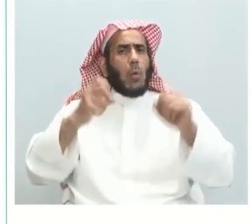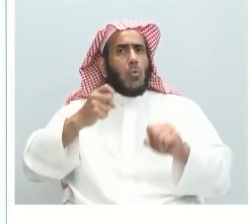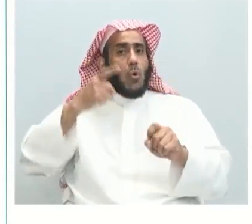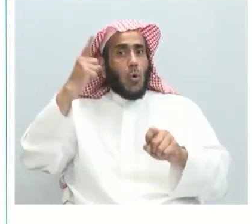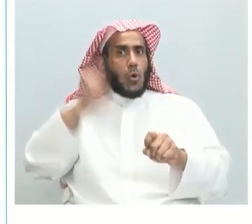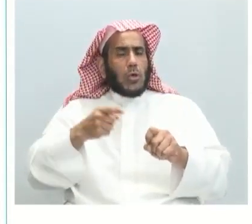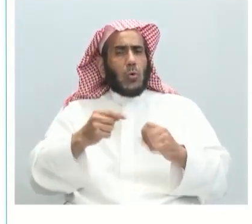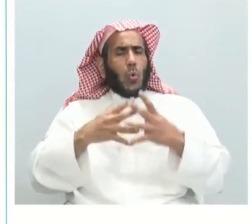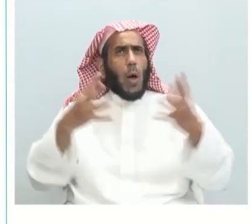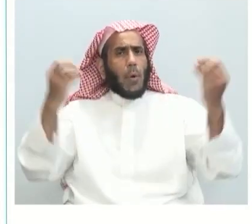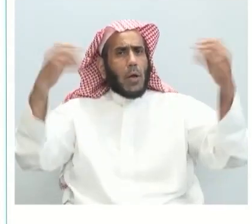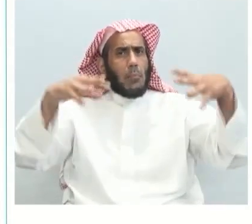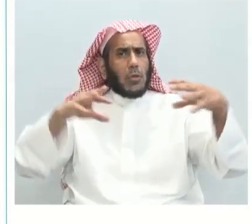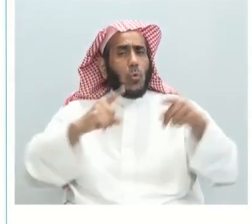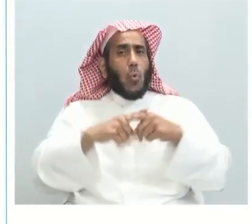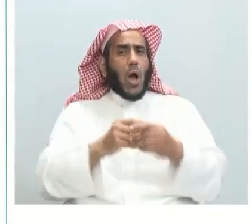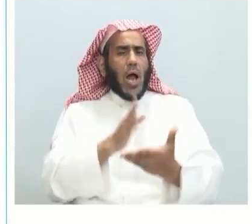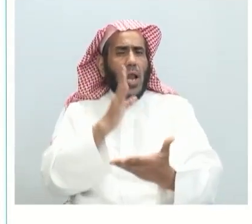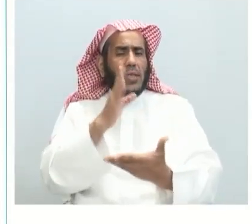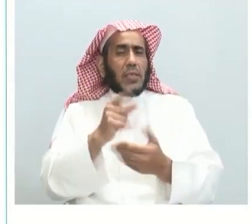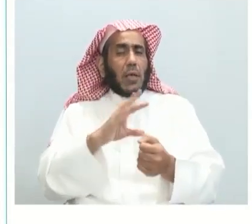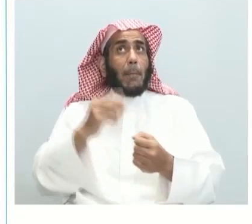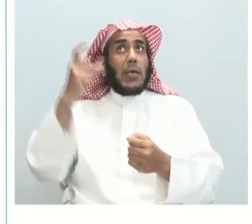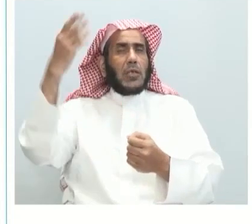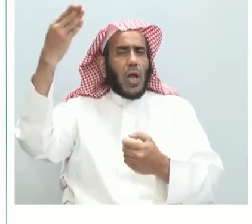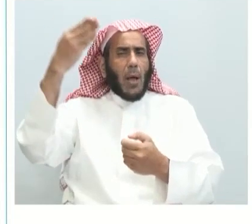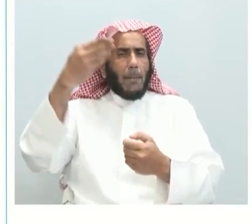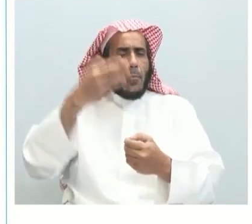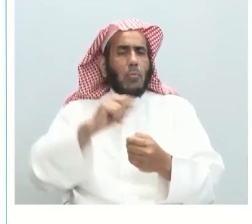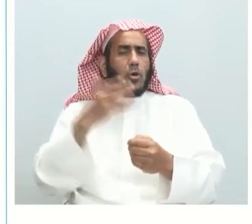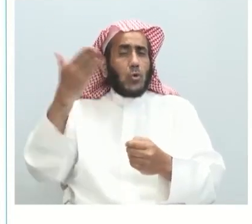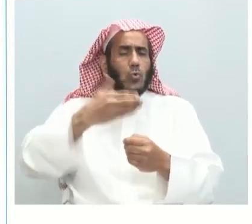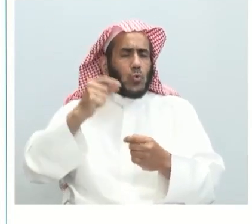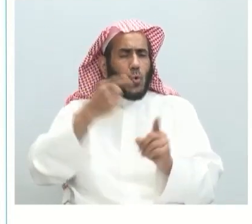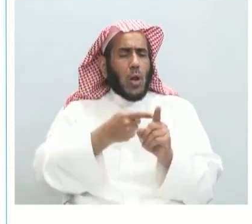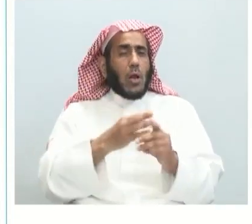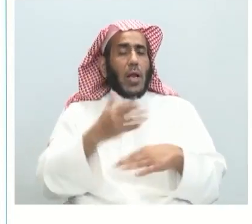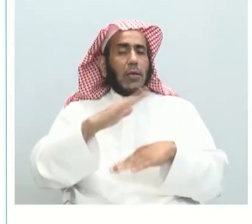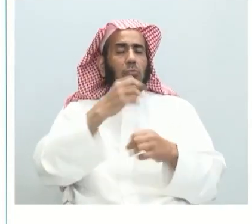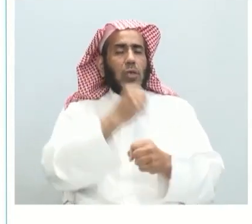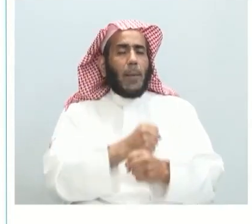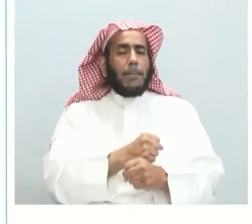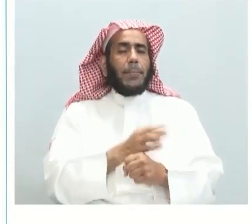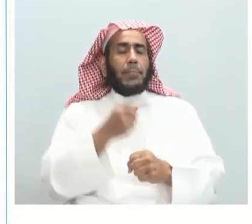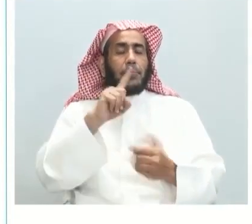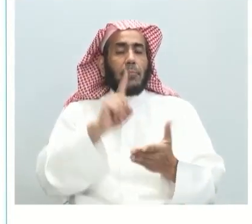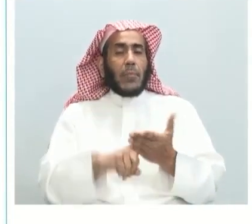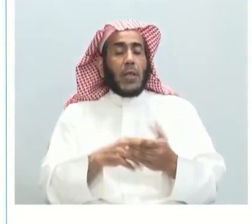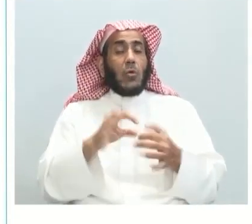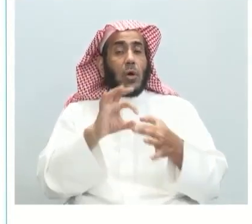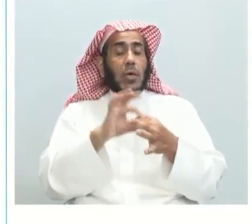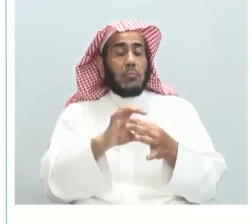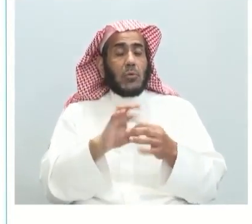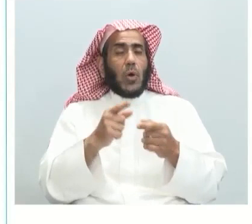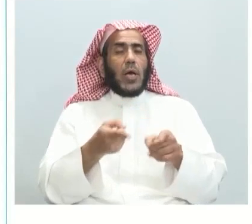وسابق نعمه وعلى صدق ما جاء به جاء به جاءت به الرسل عليهم السلام اذا هذا هو الرابط